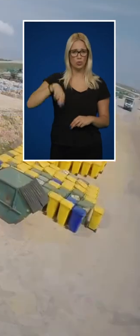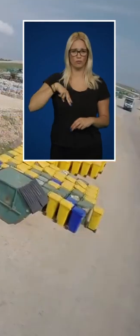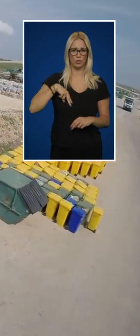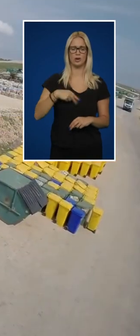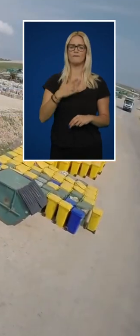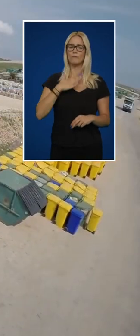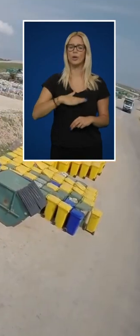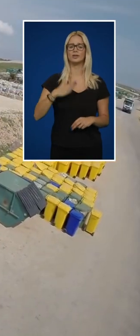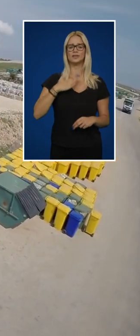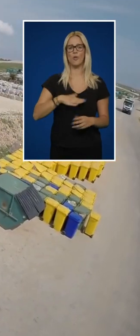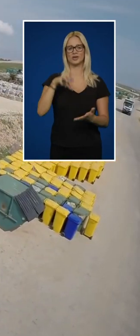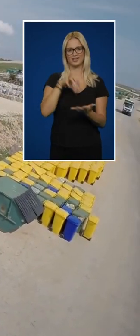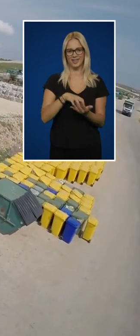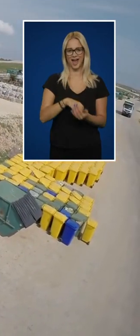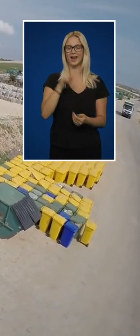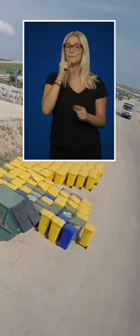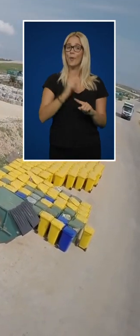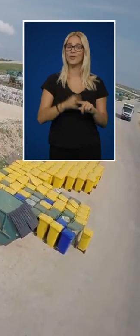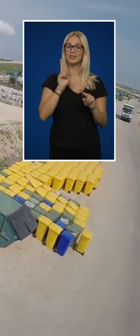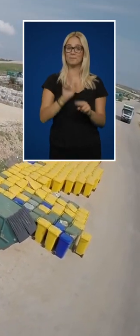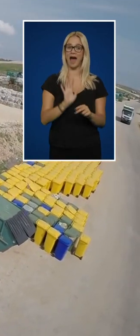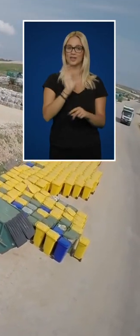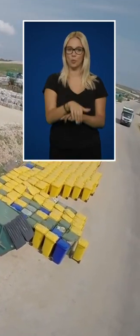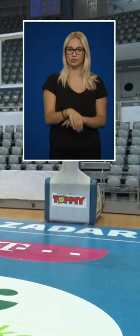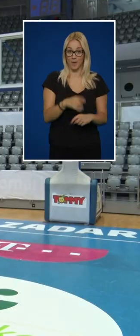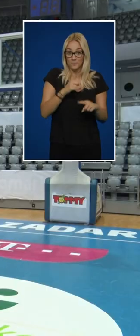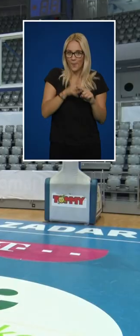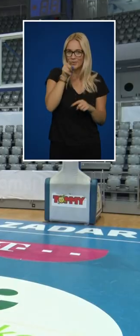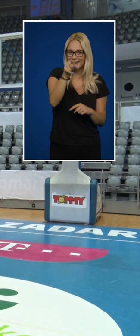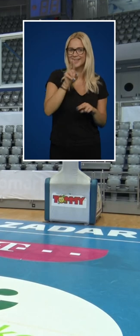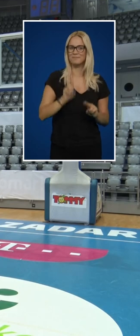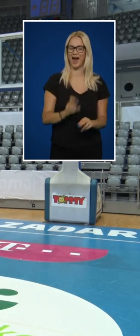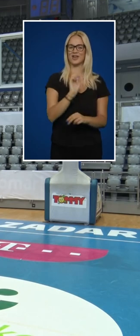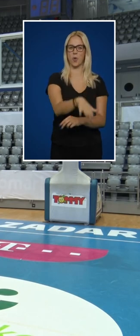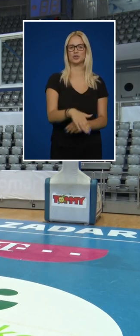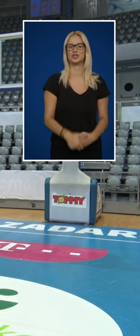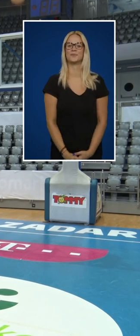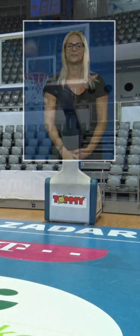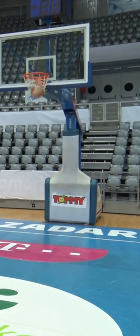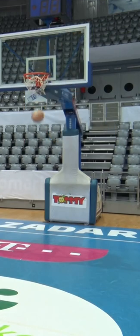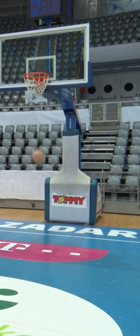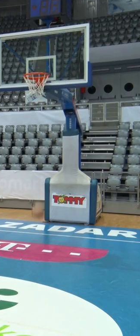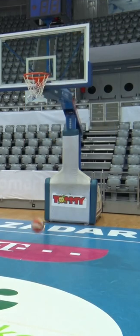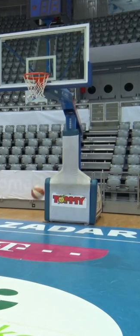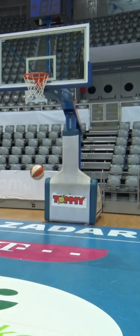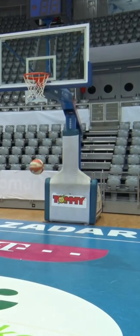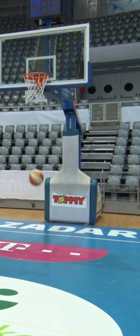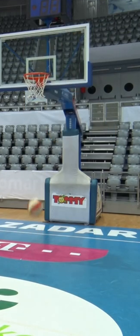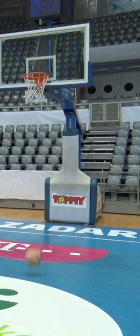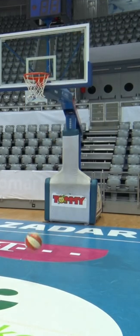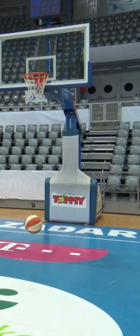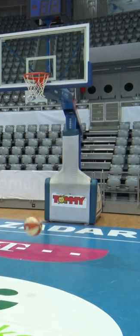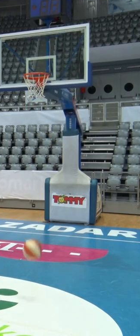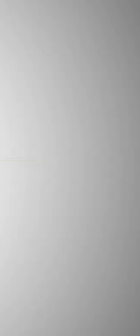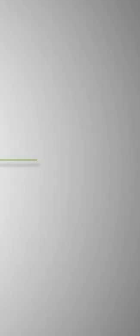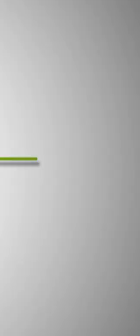odgovorni, volite svoj Zadar i pogodite pravi koš. Pogodi i ti pravi koš.